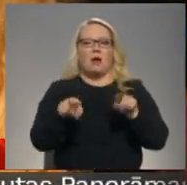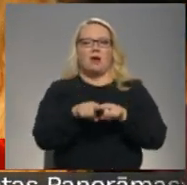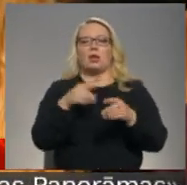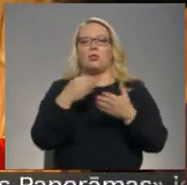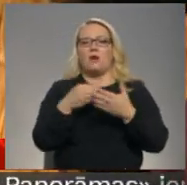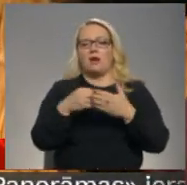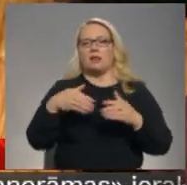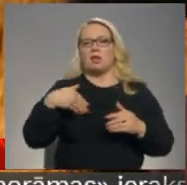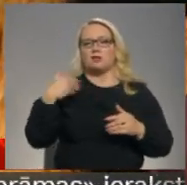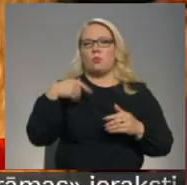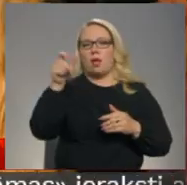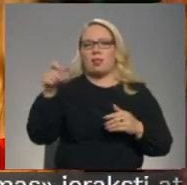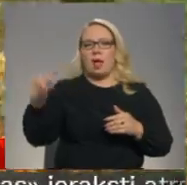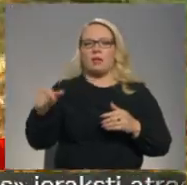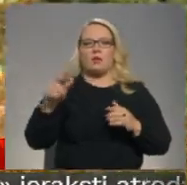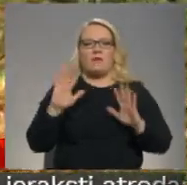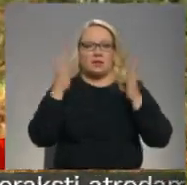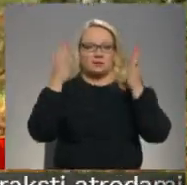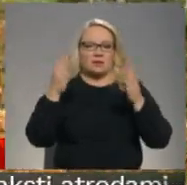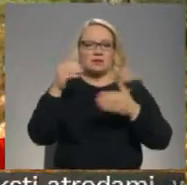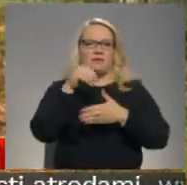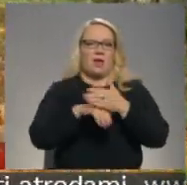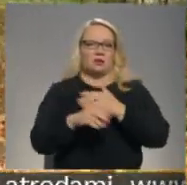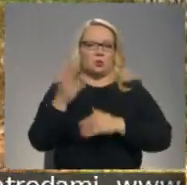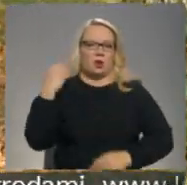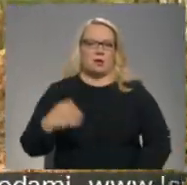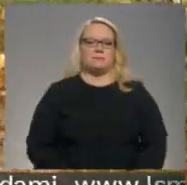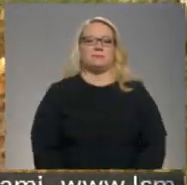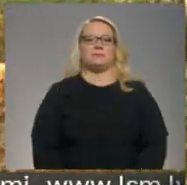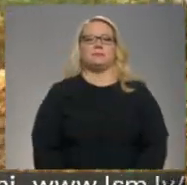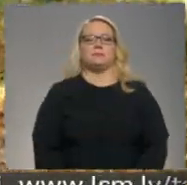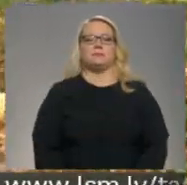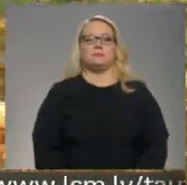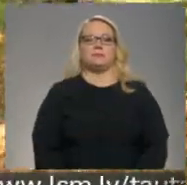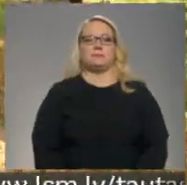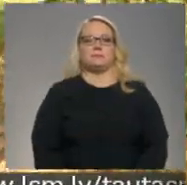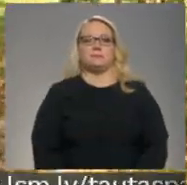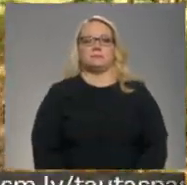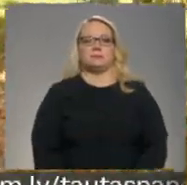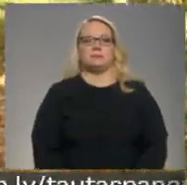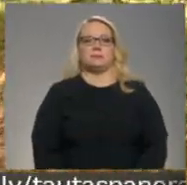novērtējot skolēnu sekmes vēsturē. Sandra Leitāne, Andris Pāns, Zemgales reģionālā televīzija.